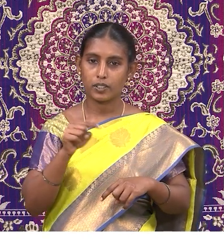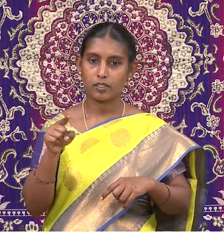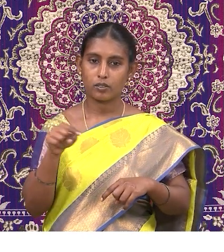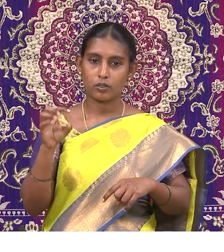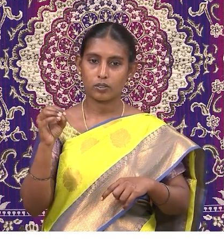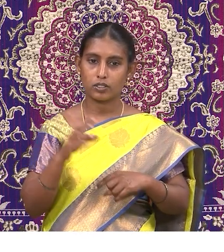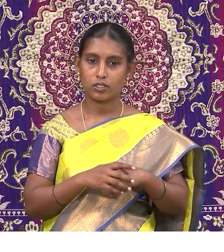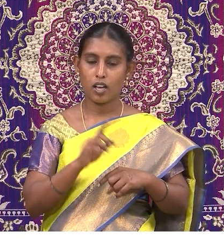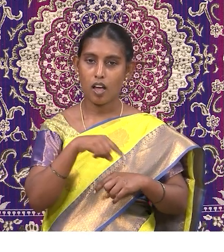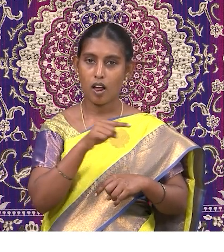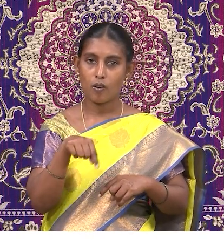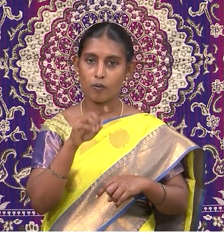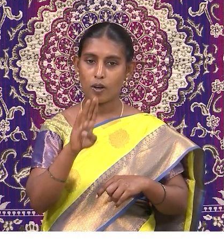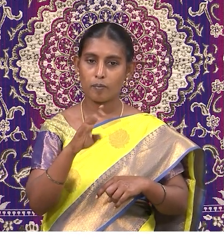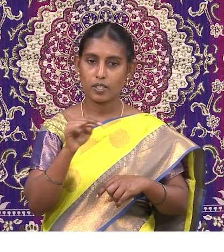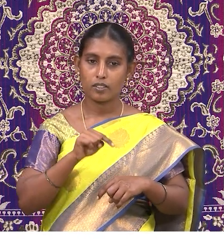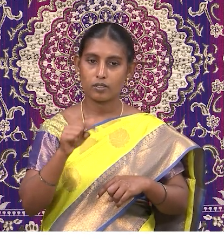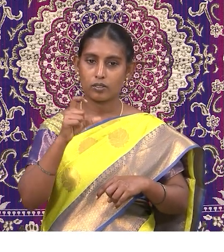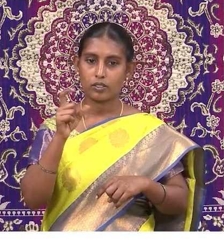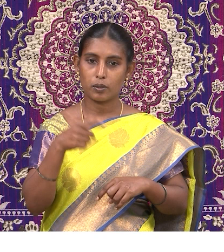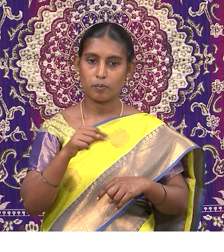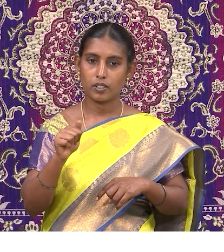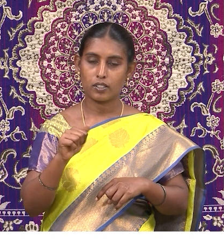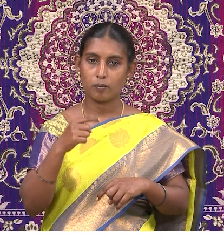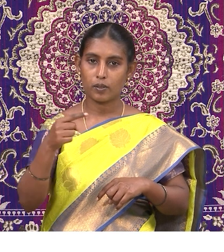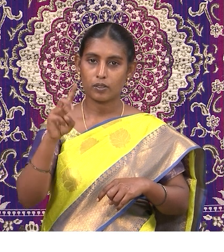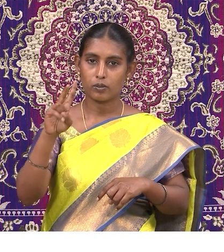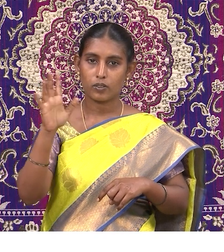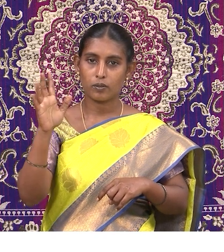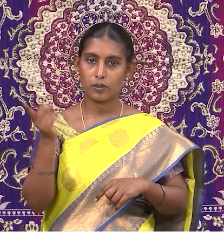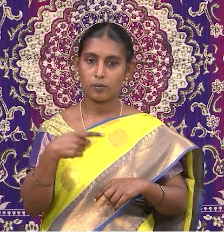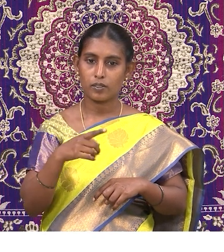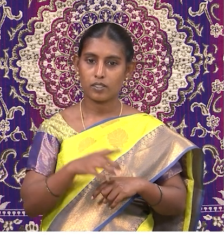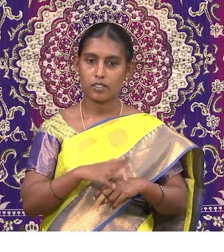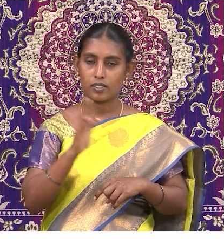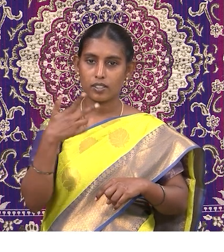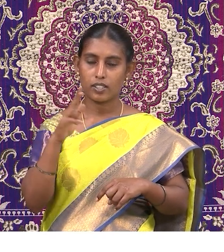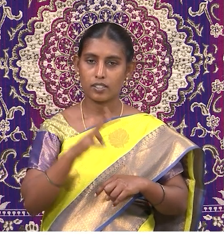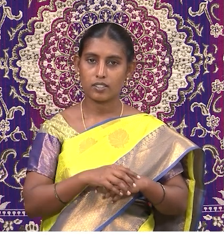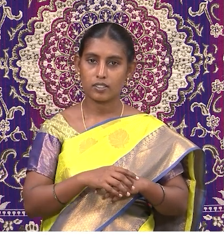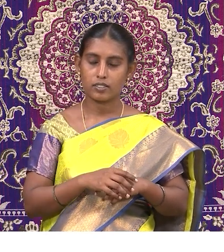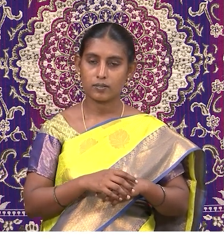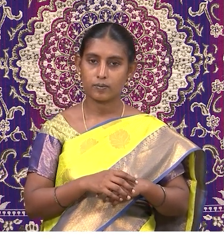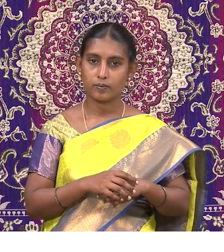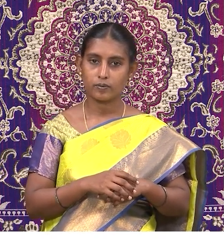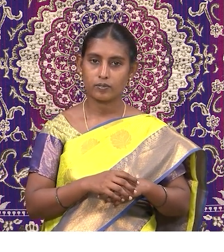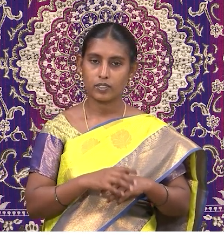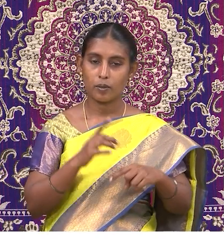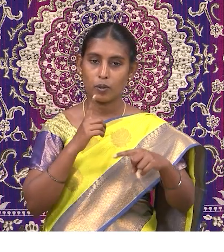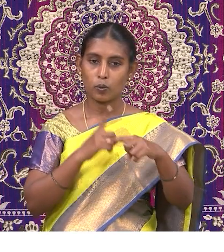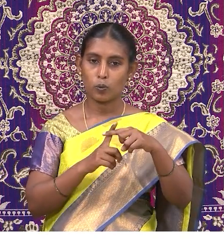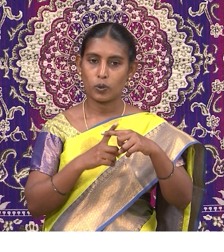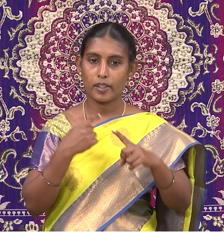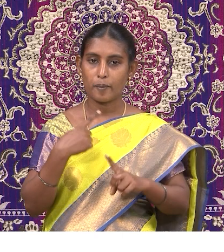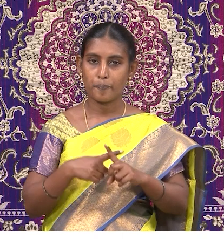உங்களுக்கு, மைனஸ் டுவெண்ட்டி ஃபைவ் பை எயிட். அப்போ ஆல்ஃபா ப்ளஸ் பீட்டா கண்டுபிடிச்சிட்டோம், ஆல்ஃபா பீட்டாவை கண்டுபிடிச்சாச்சு. இப்போ நீங்கள்